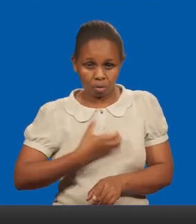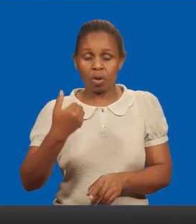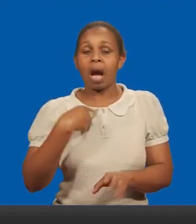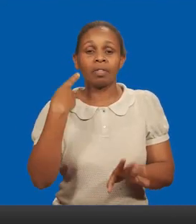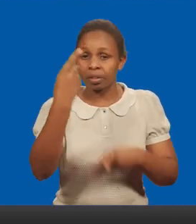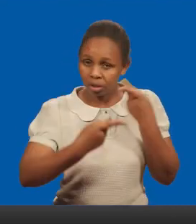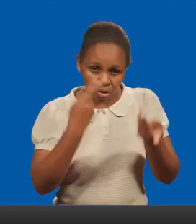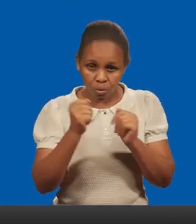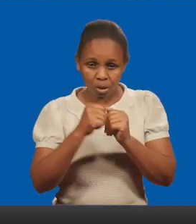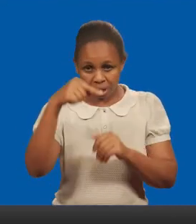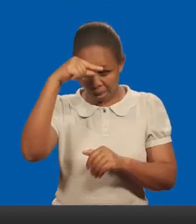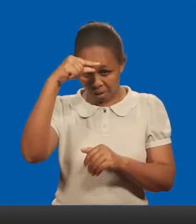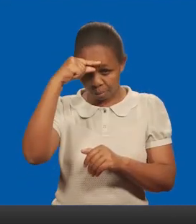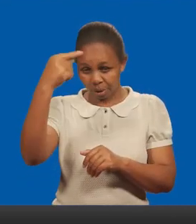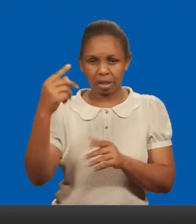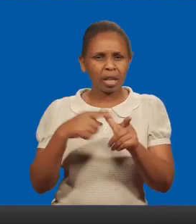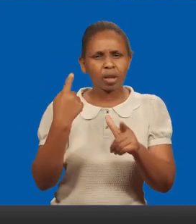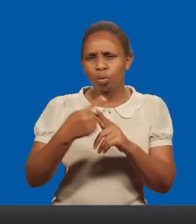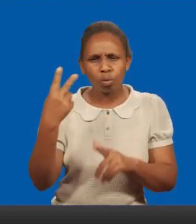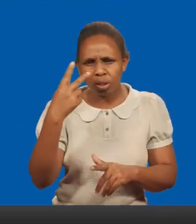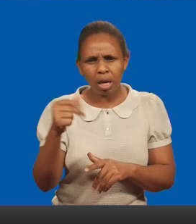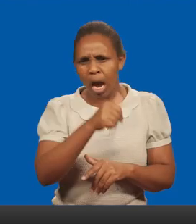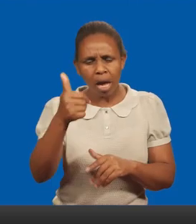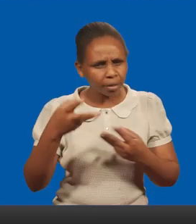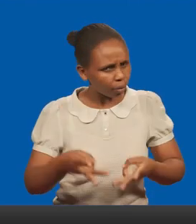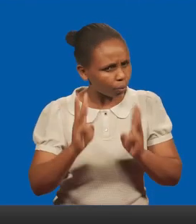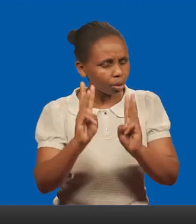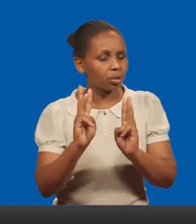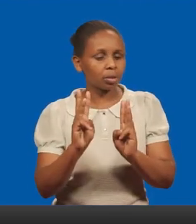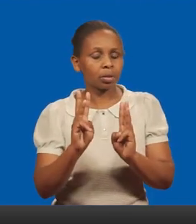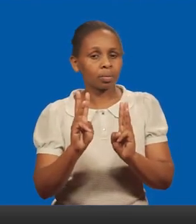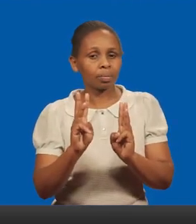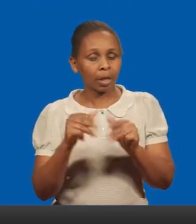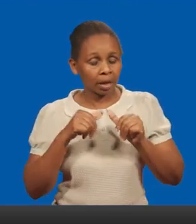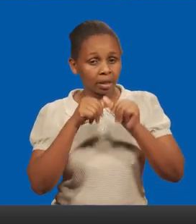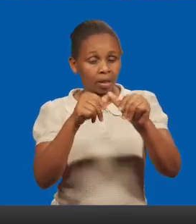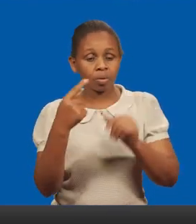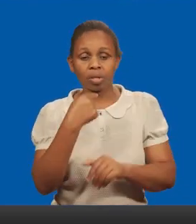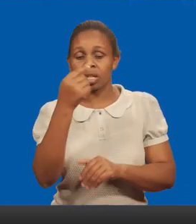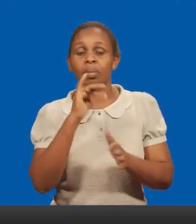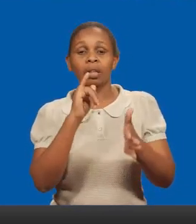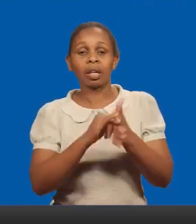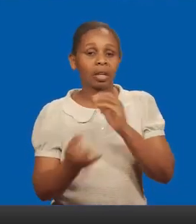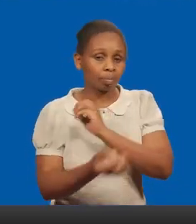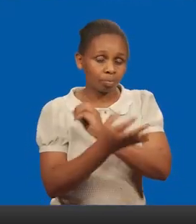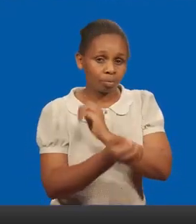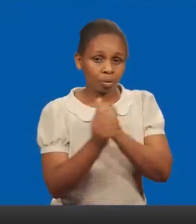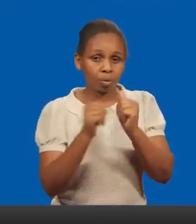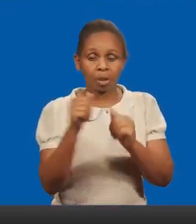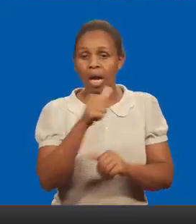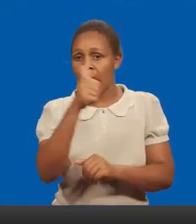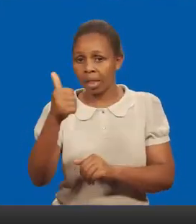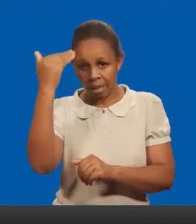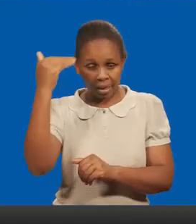the council is to have a discussion with national government. We get to sit, look at, otherwise we are serving the same people. Aliendelea kusema